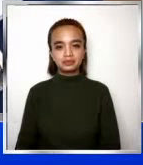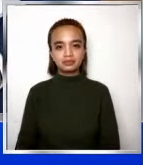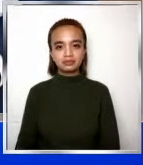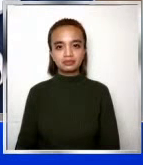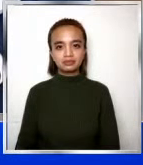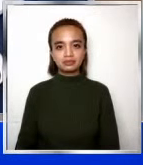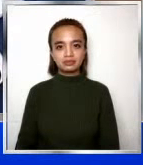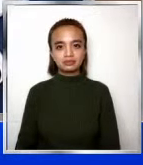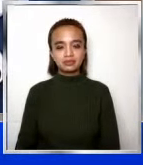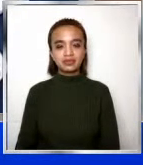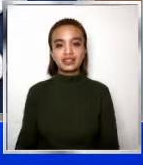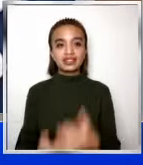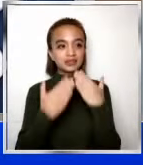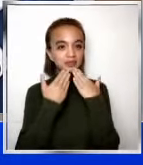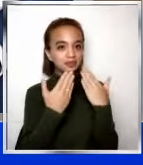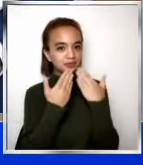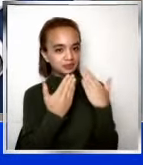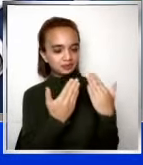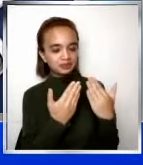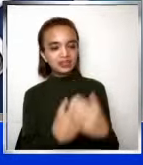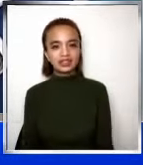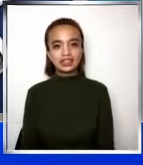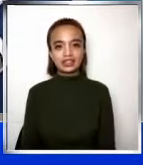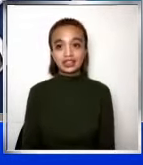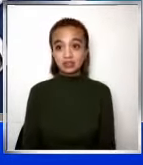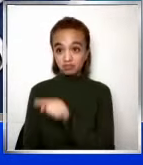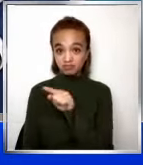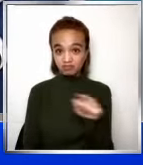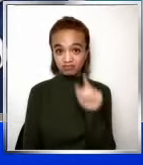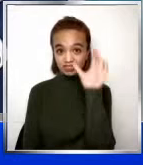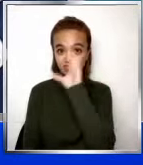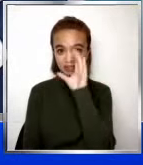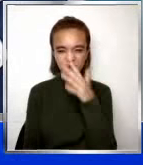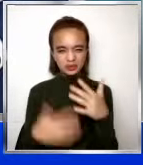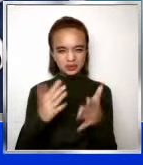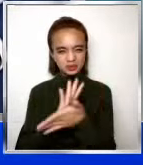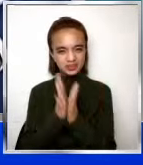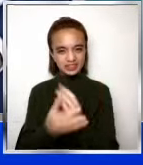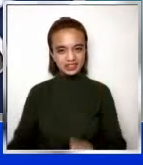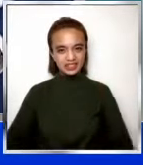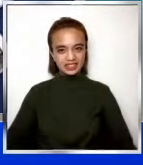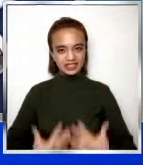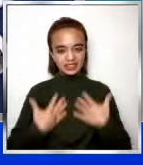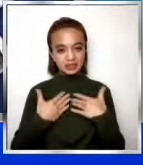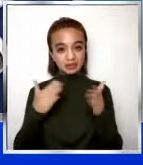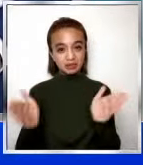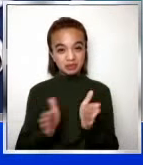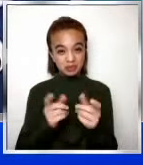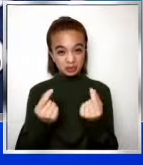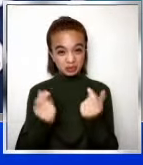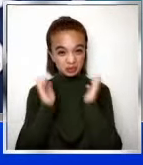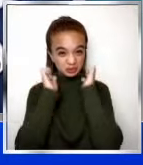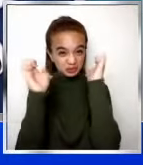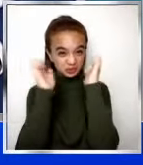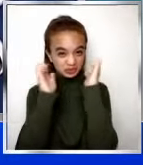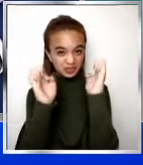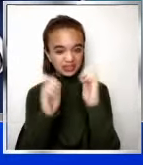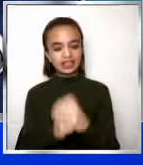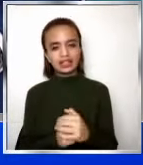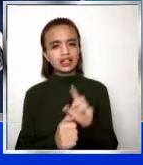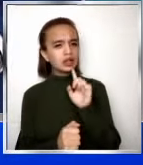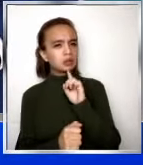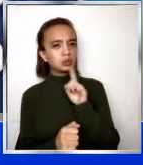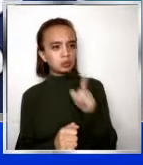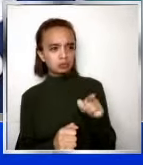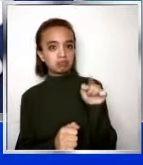Salamat, Nelson! Naghahanap po ba kayo ng fitspiration o kaya naman motivation na mag-exercise? Tiyak na mamamotivate ka ng